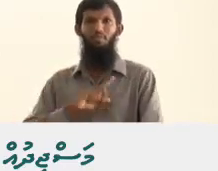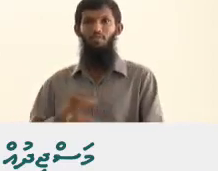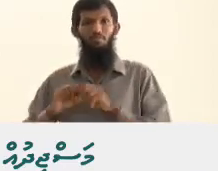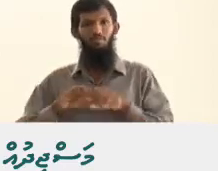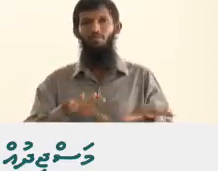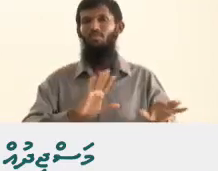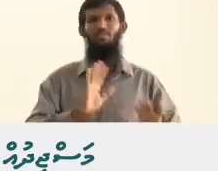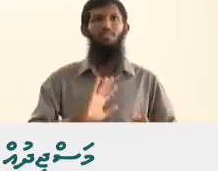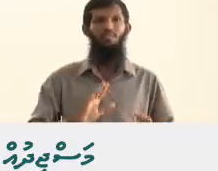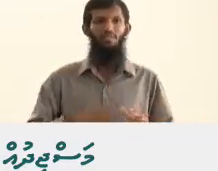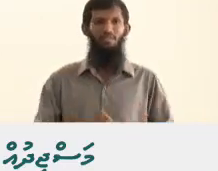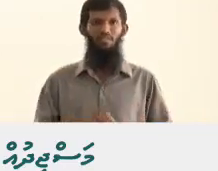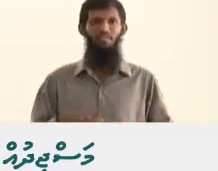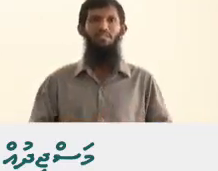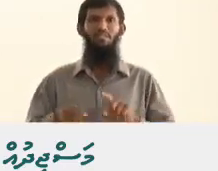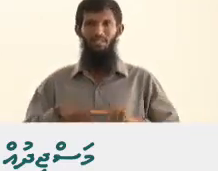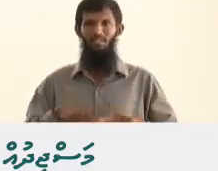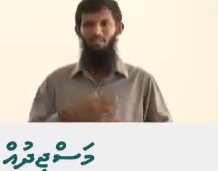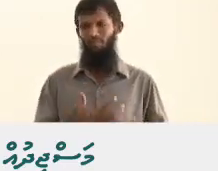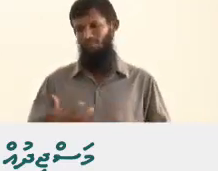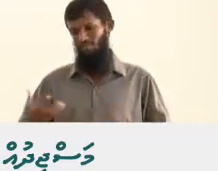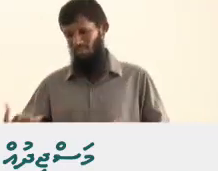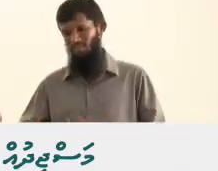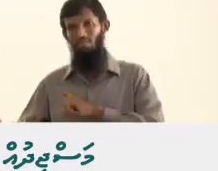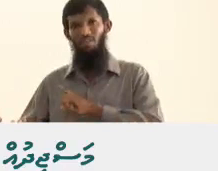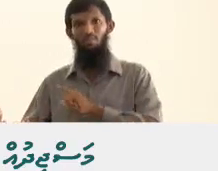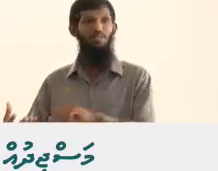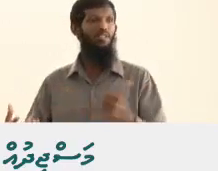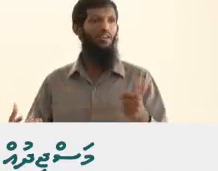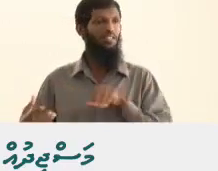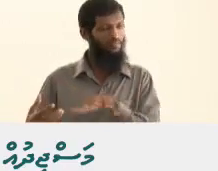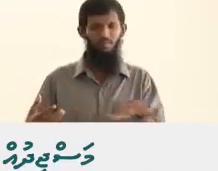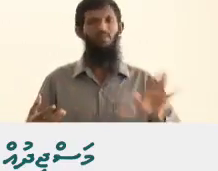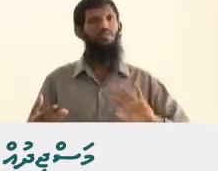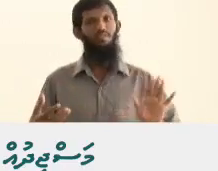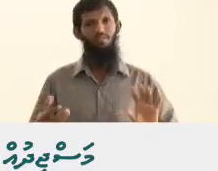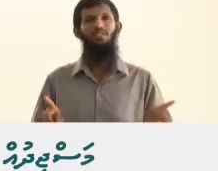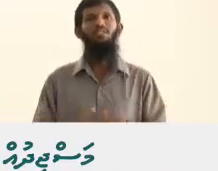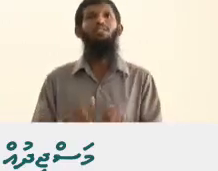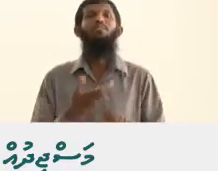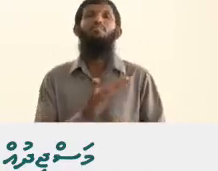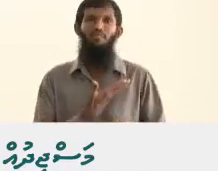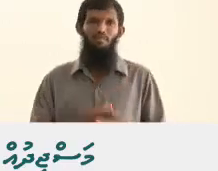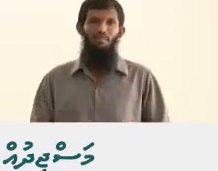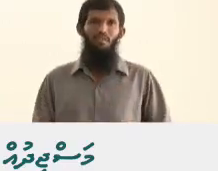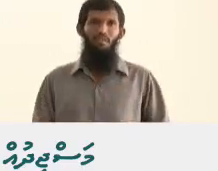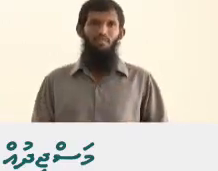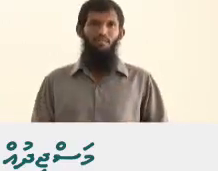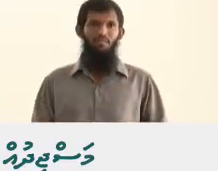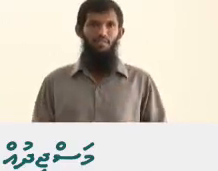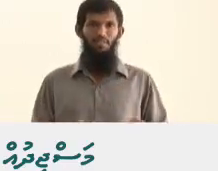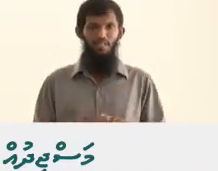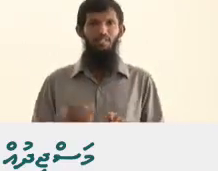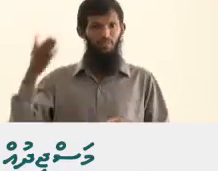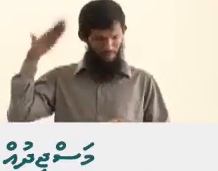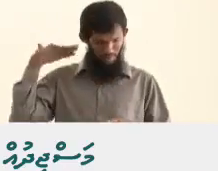zamanuge bahunnama karantinuge usula tabawuma e usulaki mige saada sateka ahar kurin